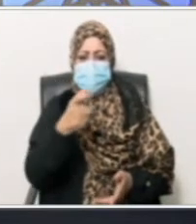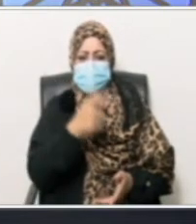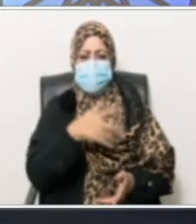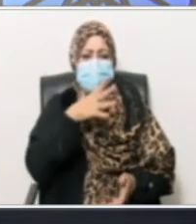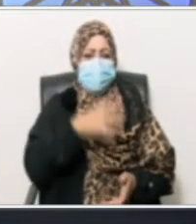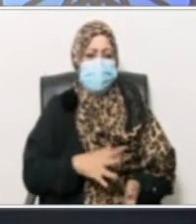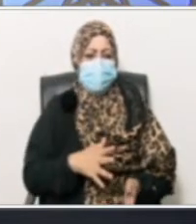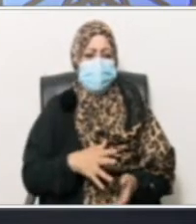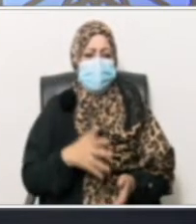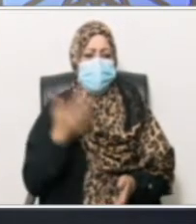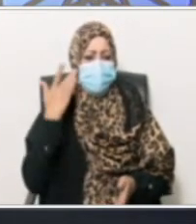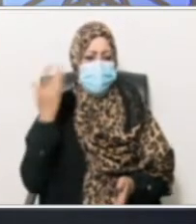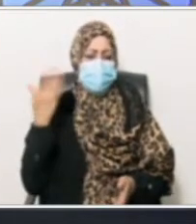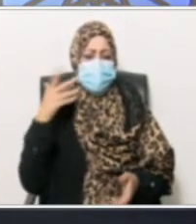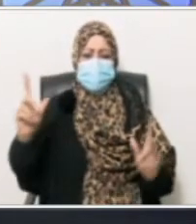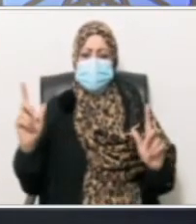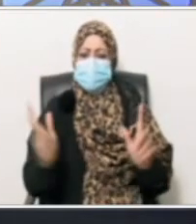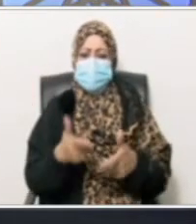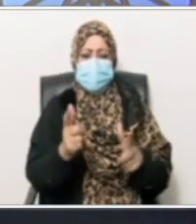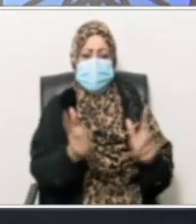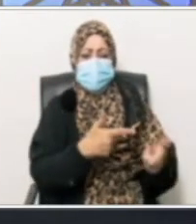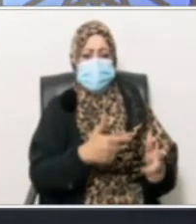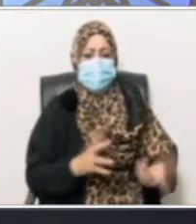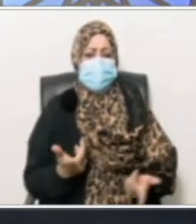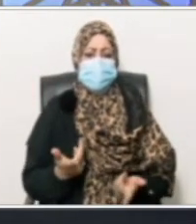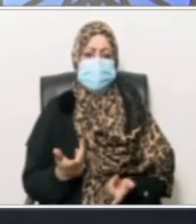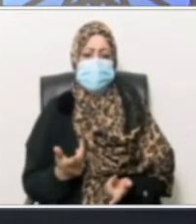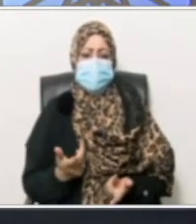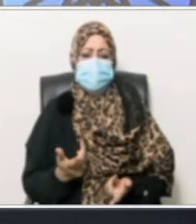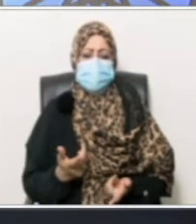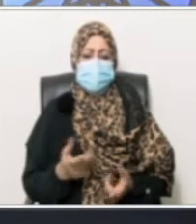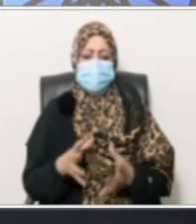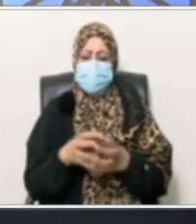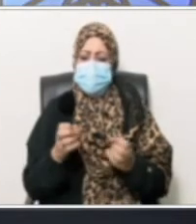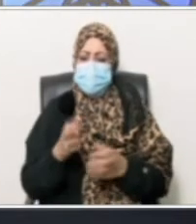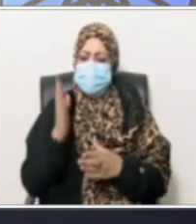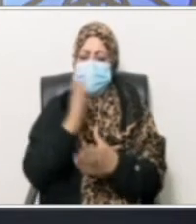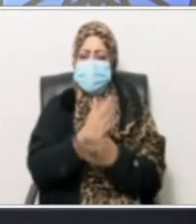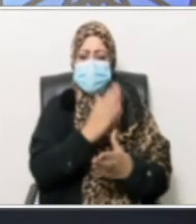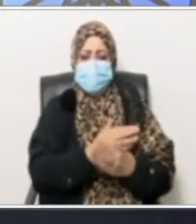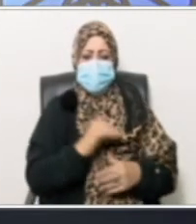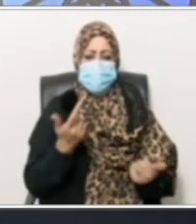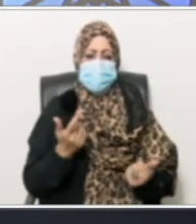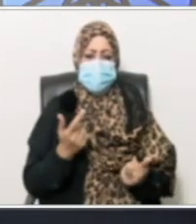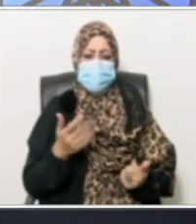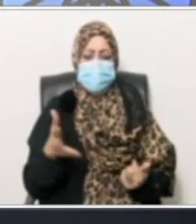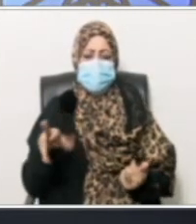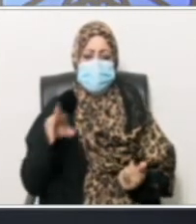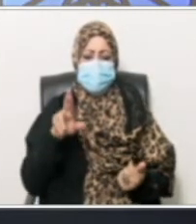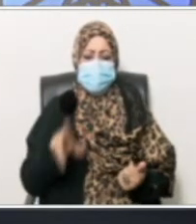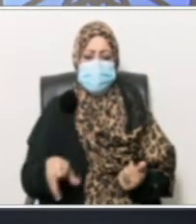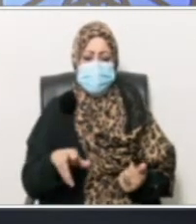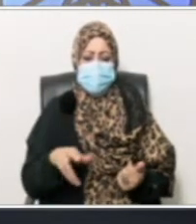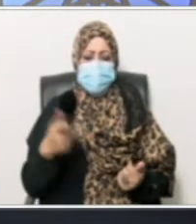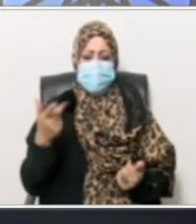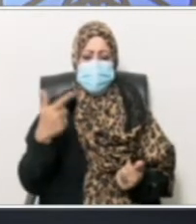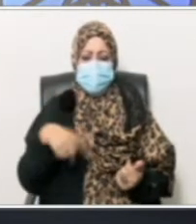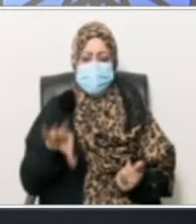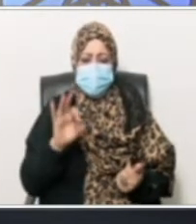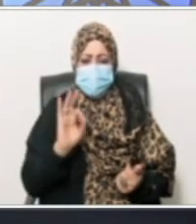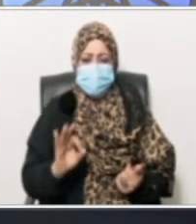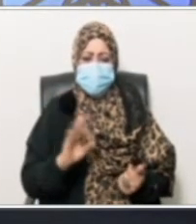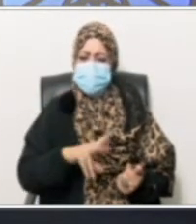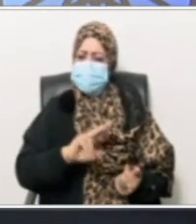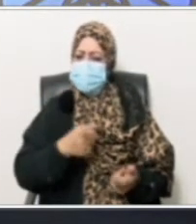هذه. وقضيه اخونا الحر عبد اللطيف الكريك والنحله وغيرها من الناس عما والنائب العام مش ندور كنا